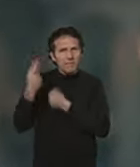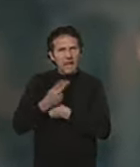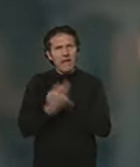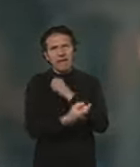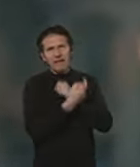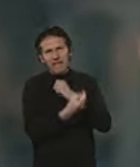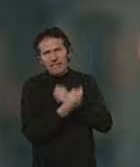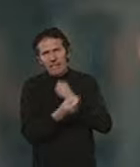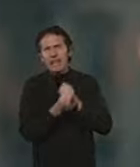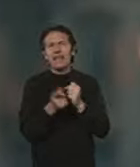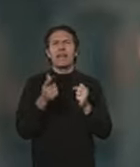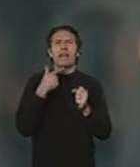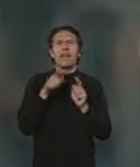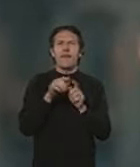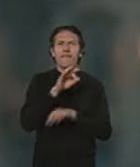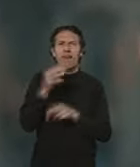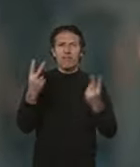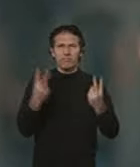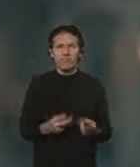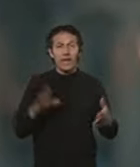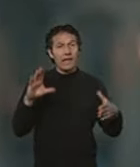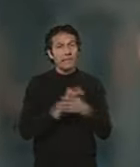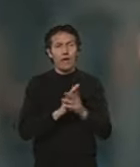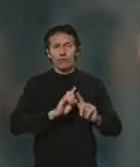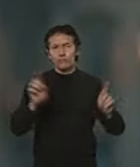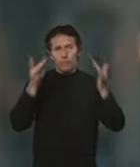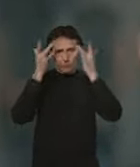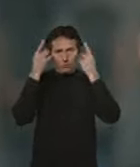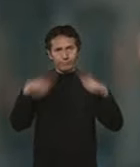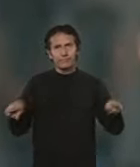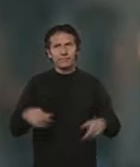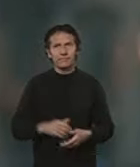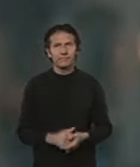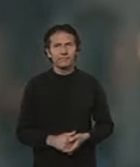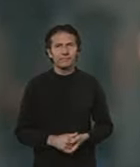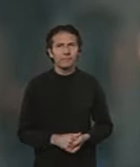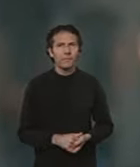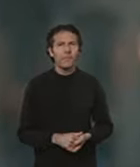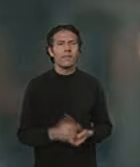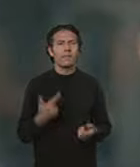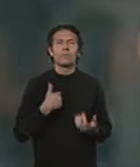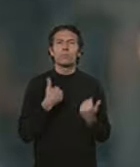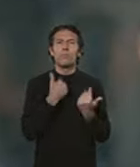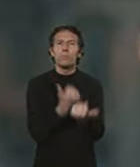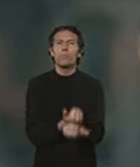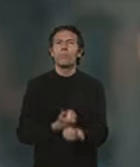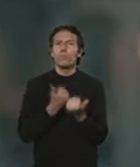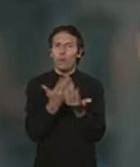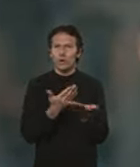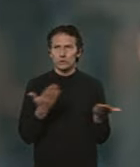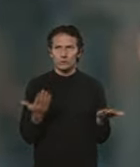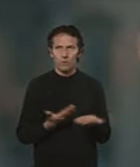critiquent à ceux qui abaissent la France ce ne sont pas les nôtres ce que je vous